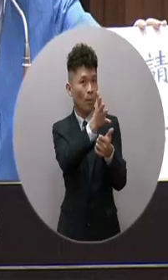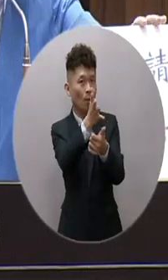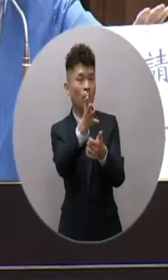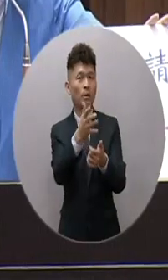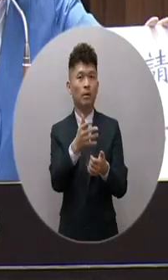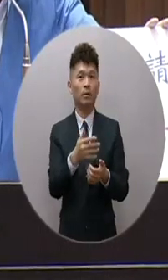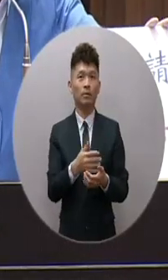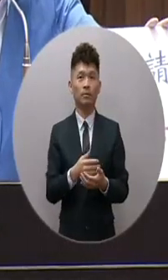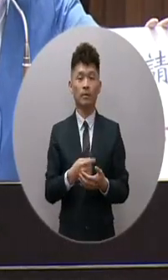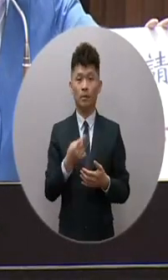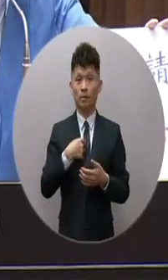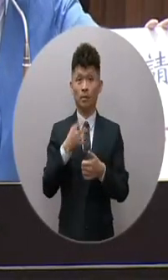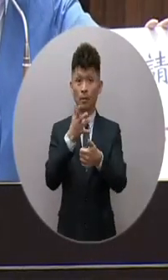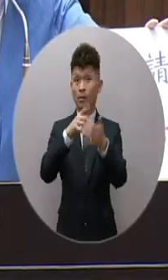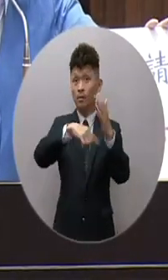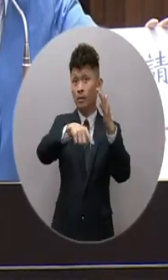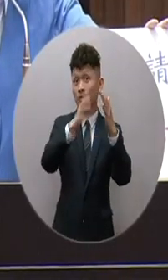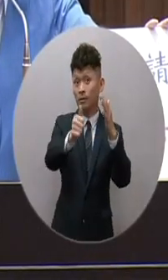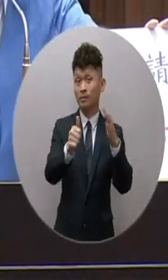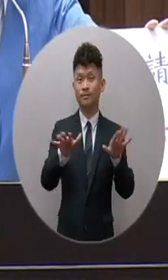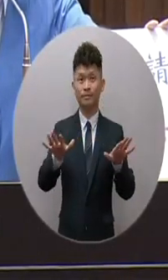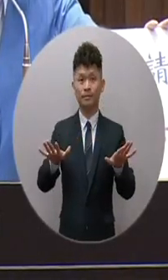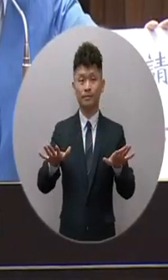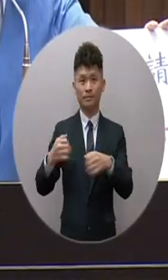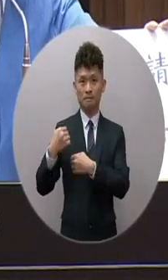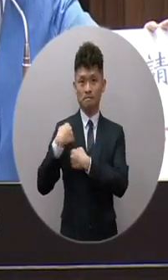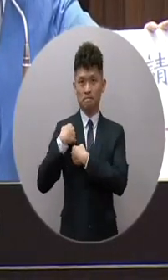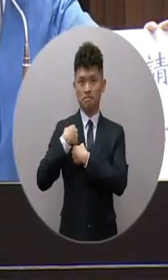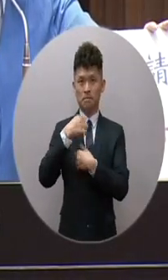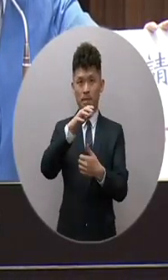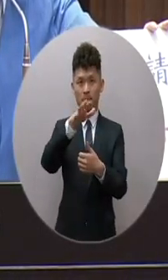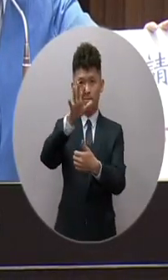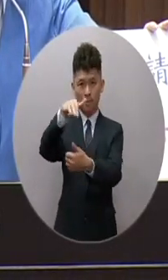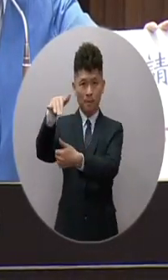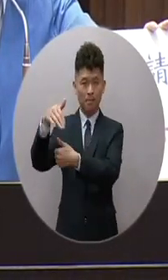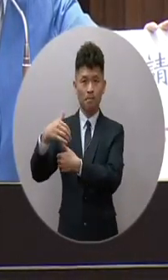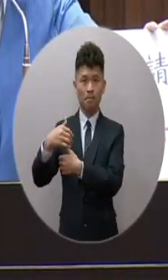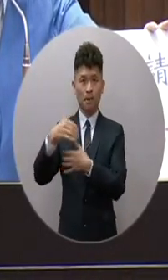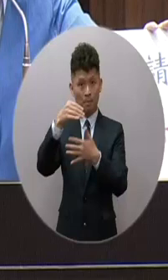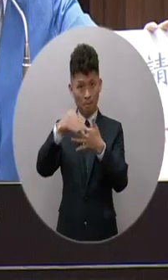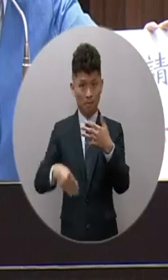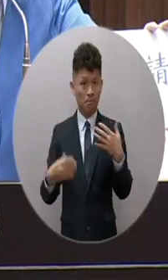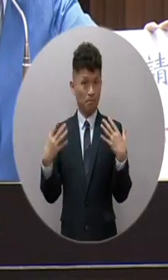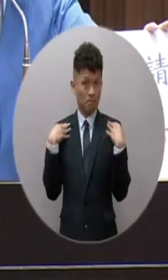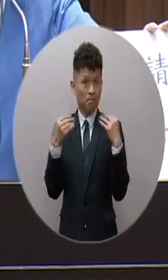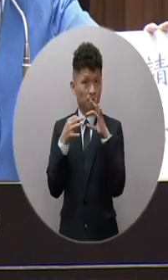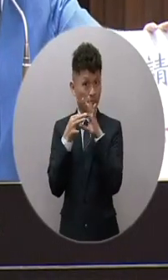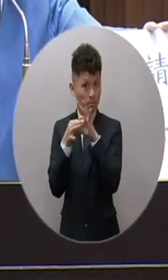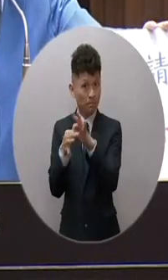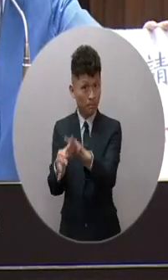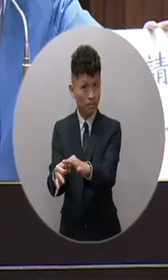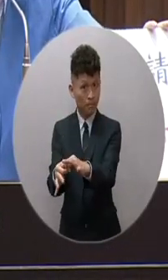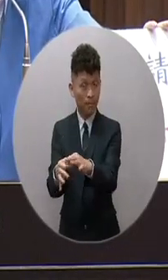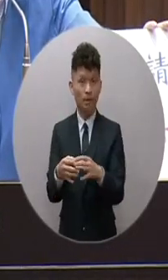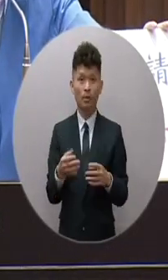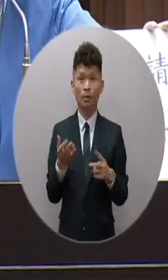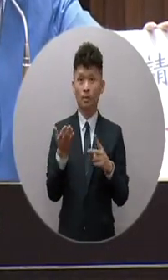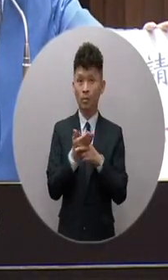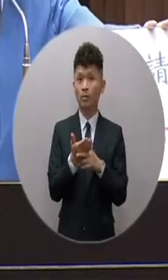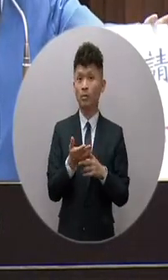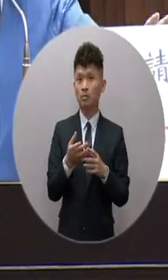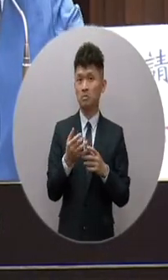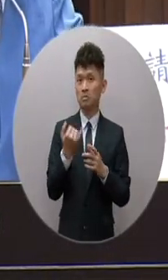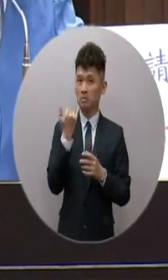长，我们现在的这个募兵制还会坚持持续下去吗？还是有可